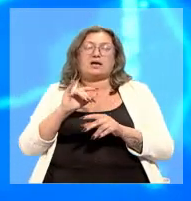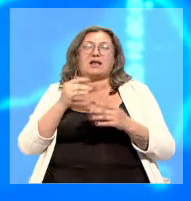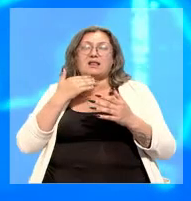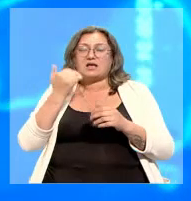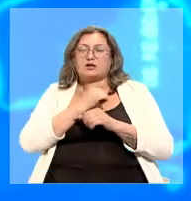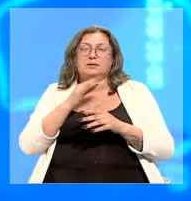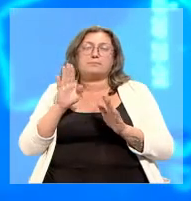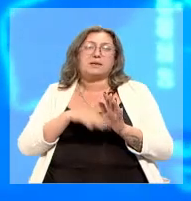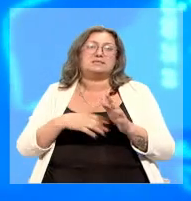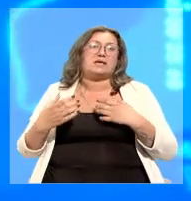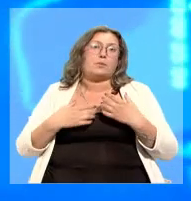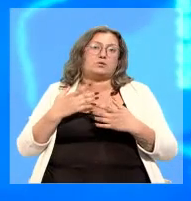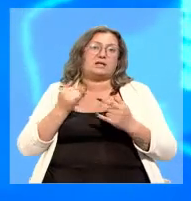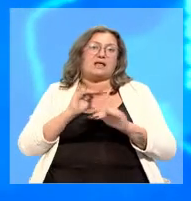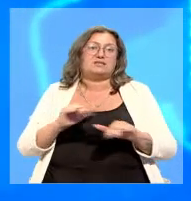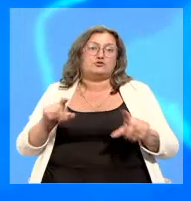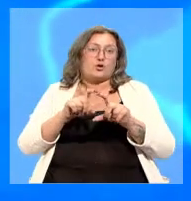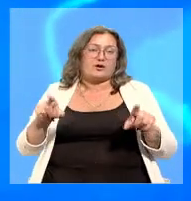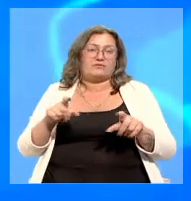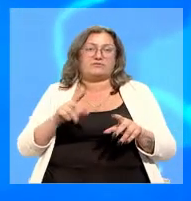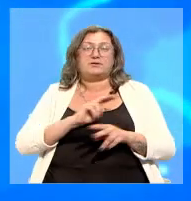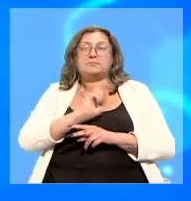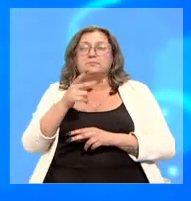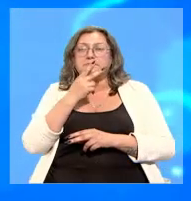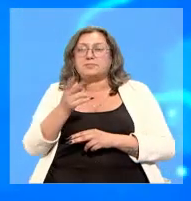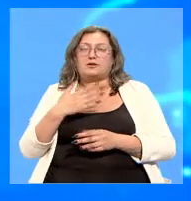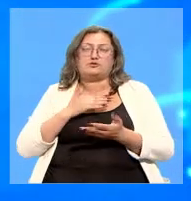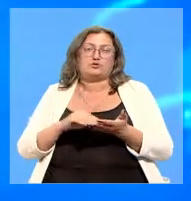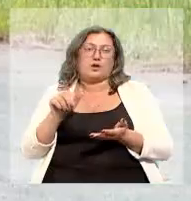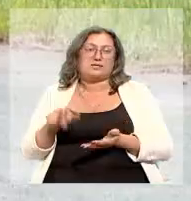и беззаботных для школьников в ней окунулась Алмажана Макельдинова.